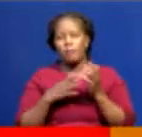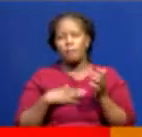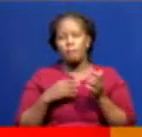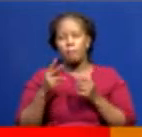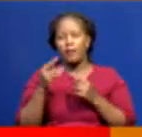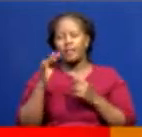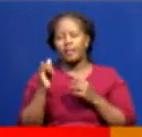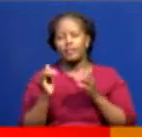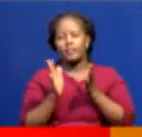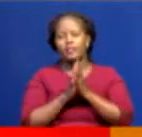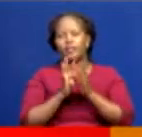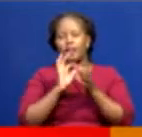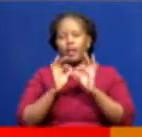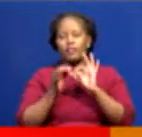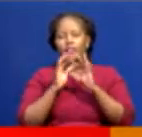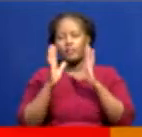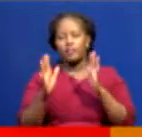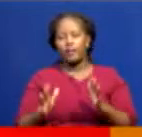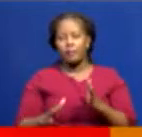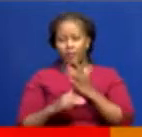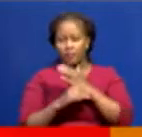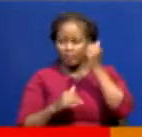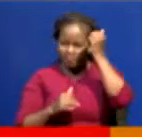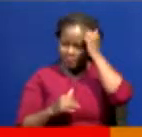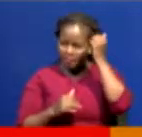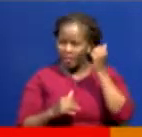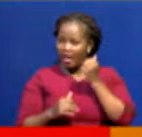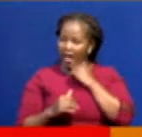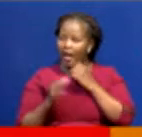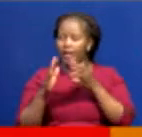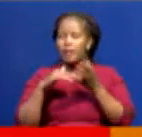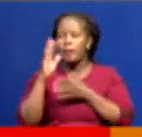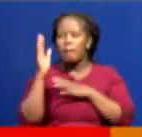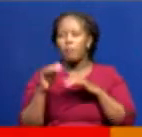Okware, mfasiri kwa upande wa ishara ni Anne Wangeshi. Taarifa zaidi